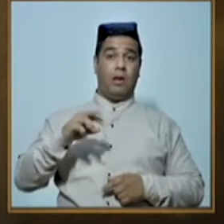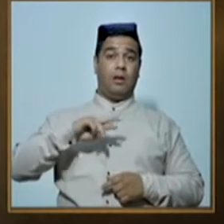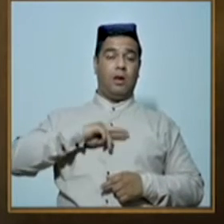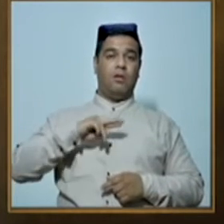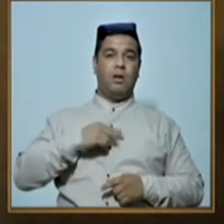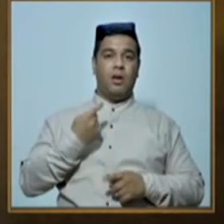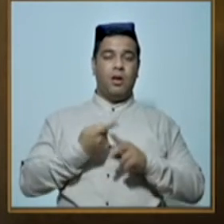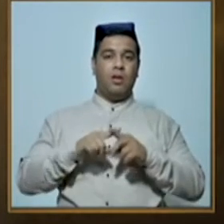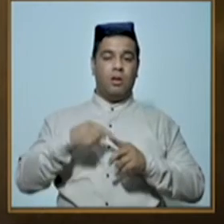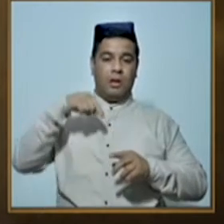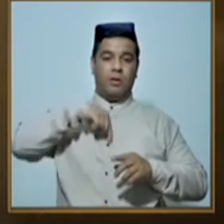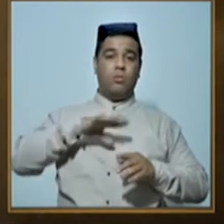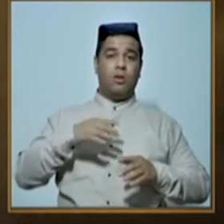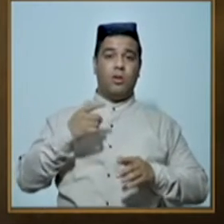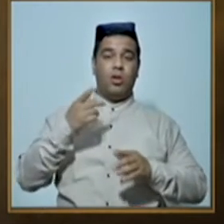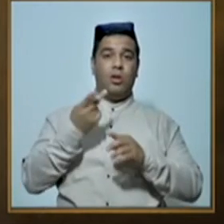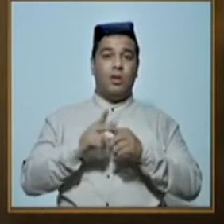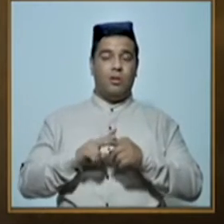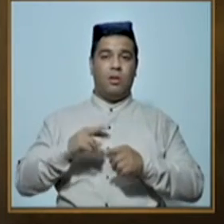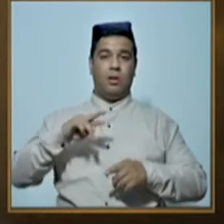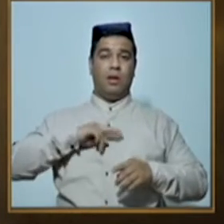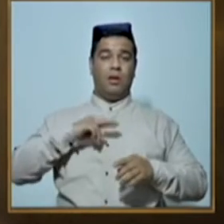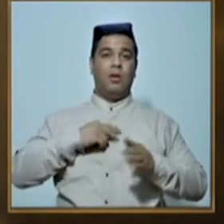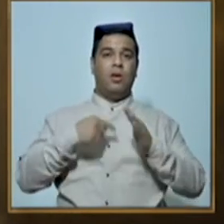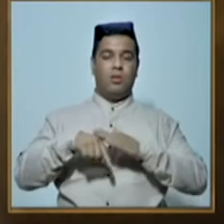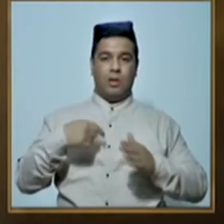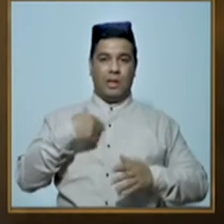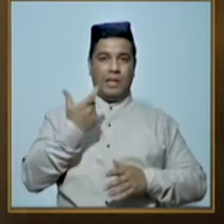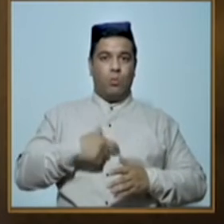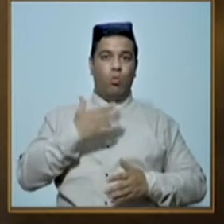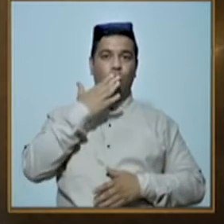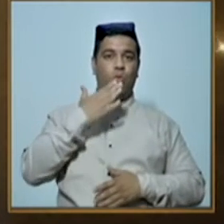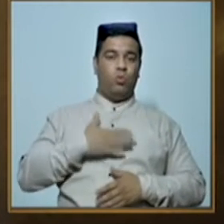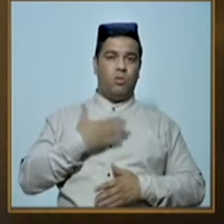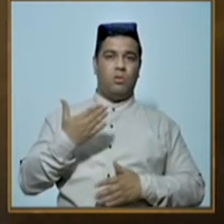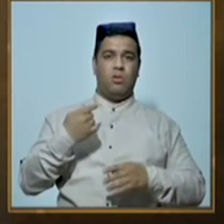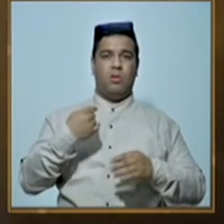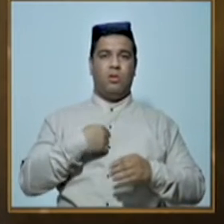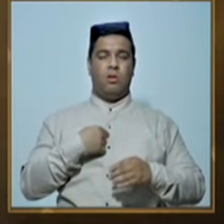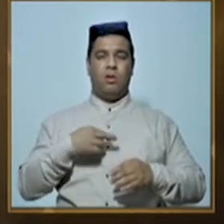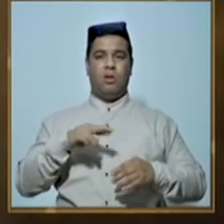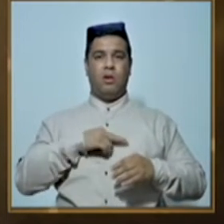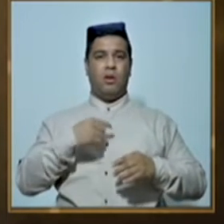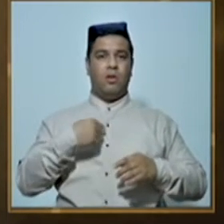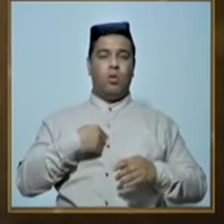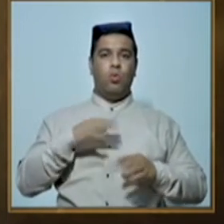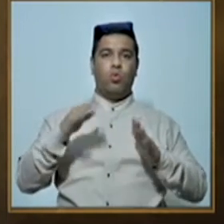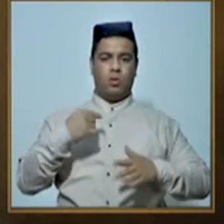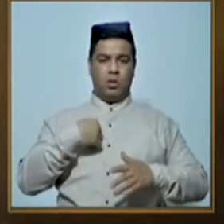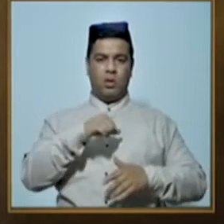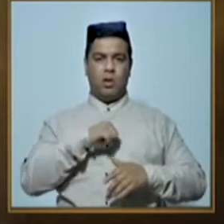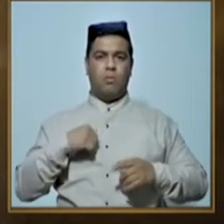u ichki sifat emas. Manmanlik insondagi bir tasavvur bo'lib, uning paydo bo'lishiga insonni yolg'iz